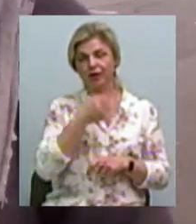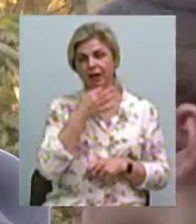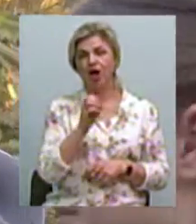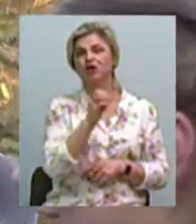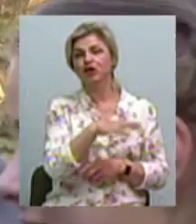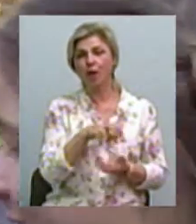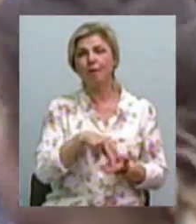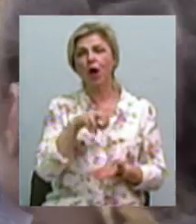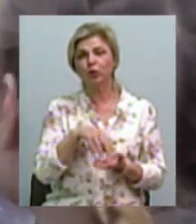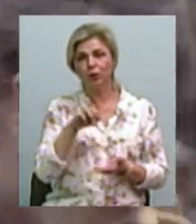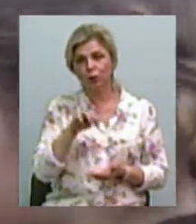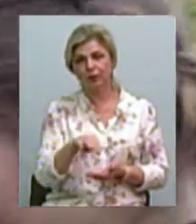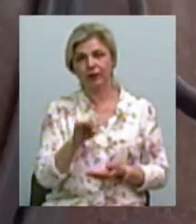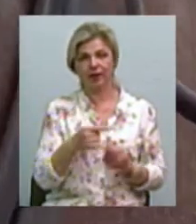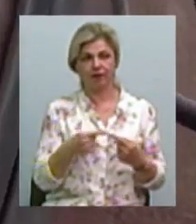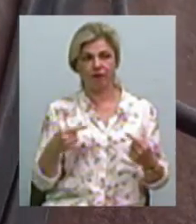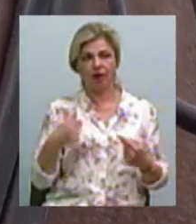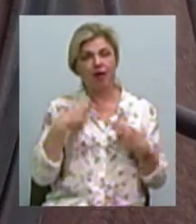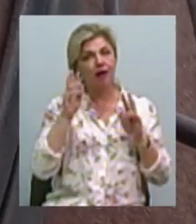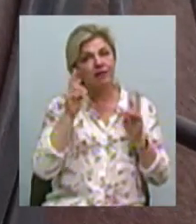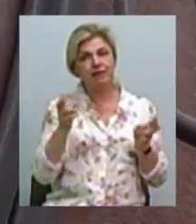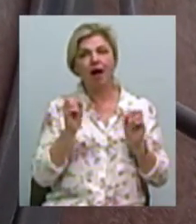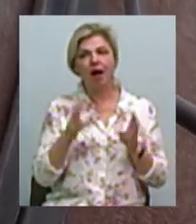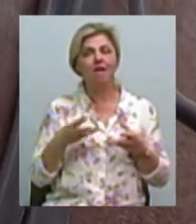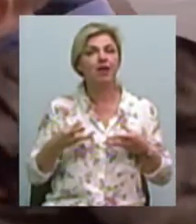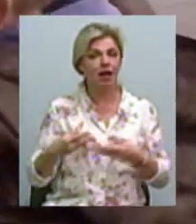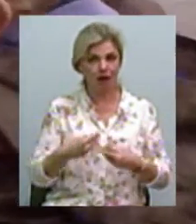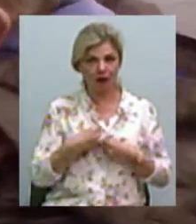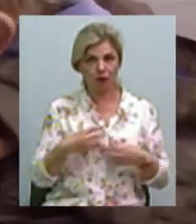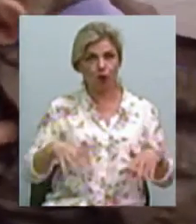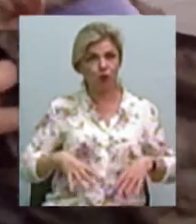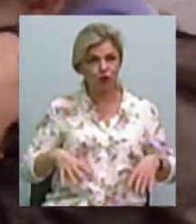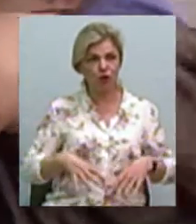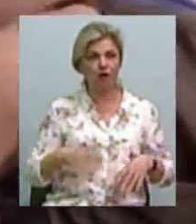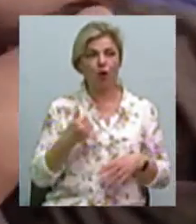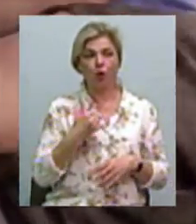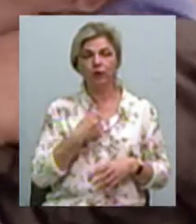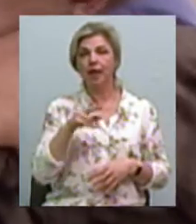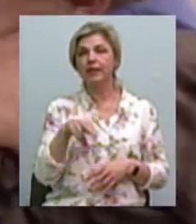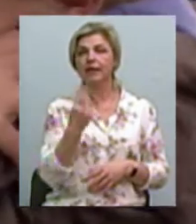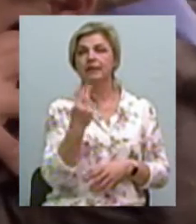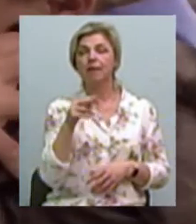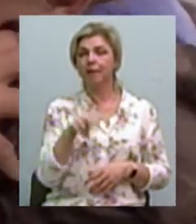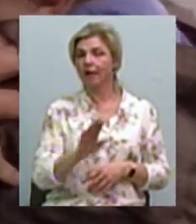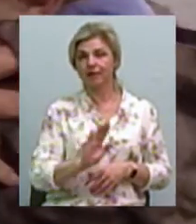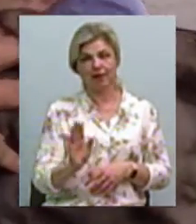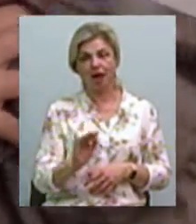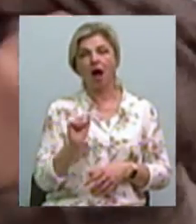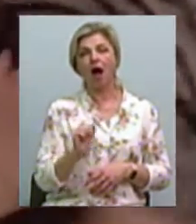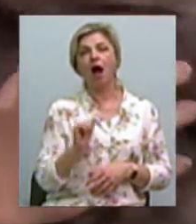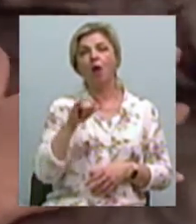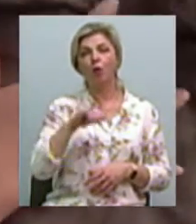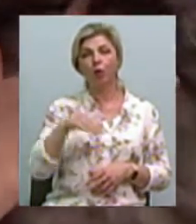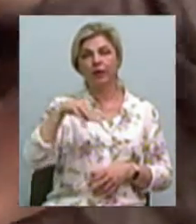все. Я не знаю, як на дітей впливають лошадки, але діти, от у нас нозологія трошки інша, у нас не ДЦП, у молодшого аутизм. І наш нормальний